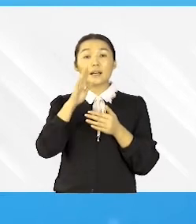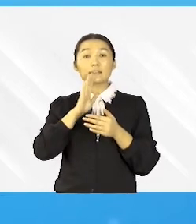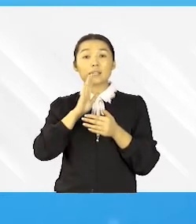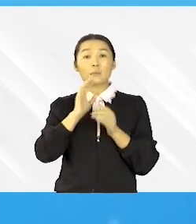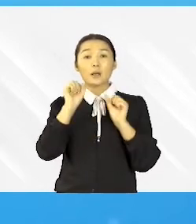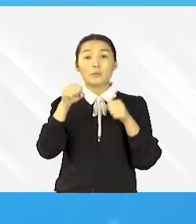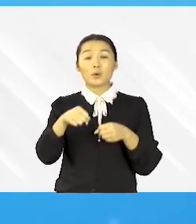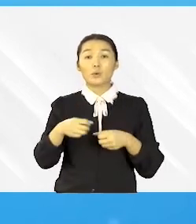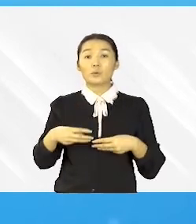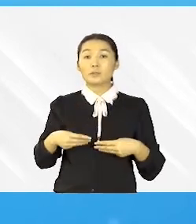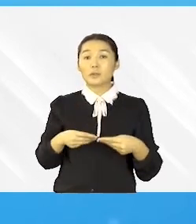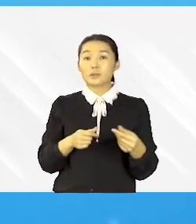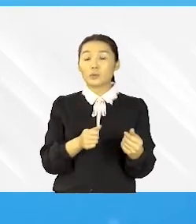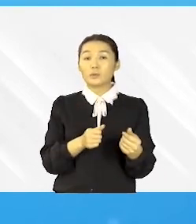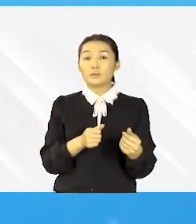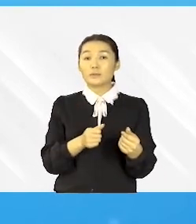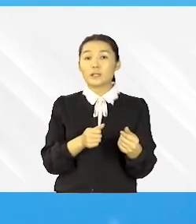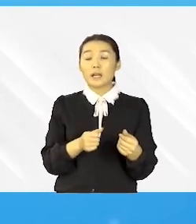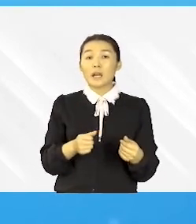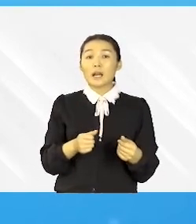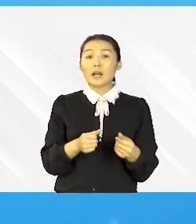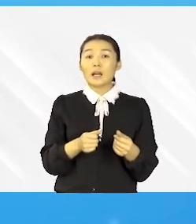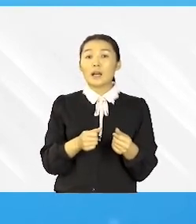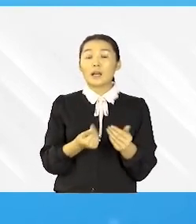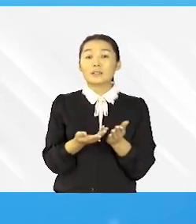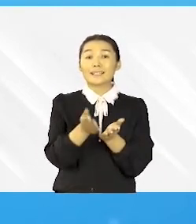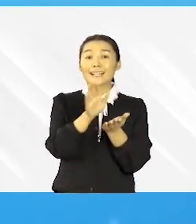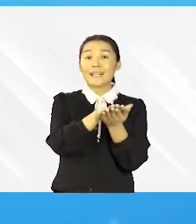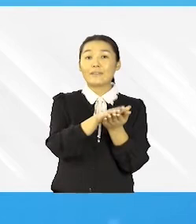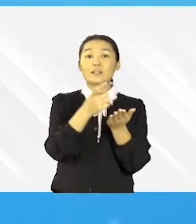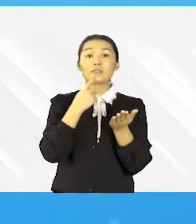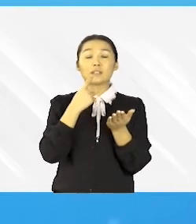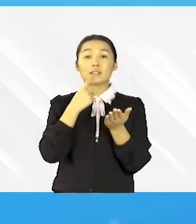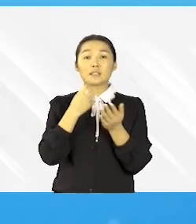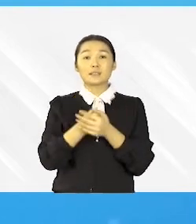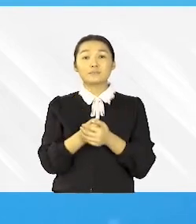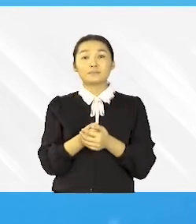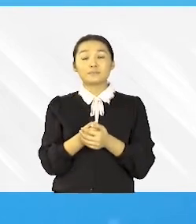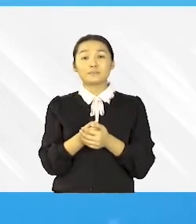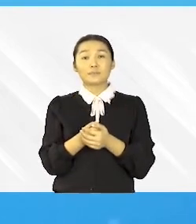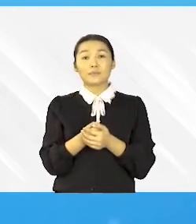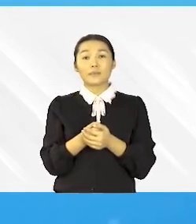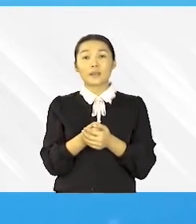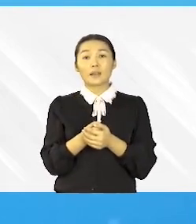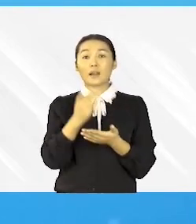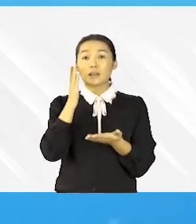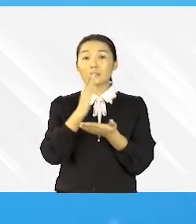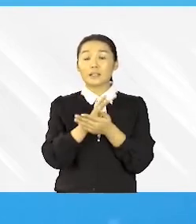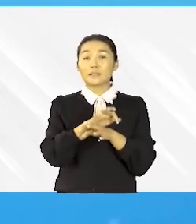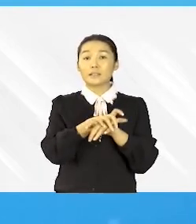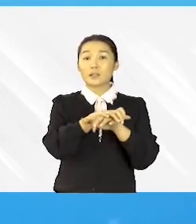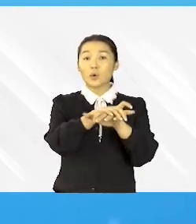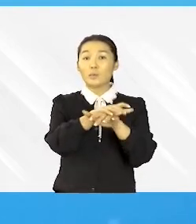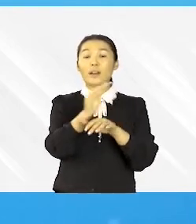могут способствовать приклеиванию, склеиванию яиц, обволакиванию слизью. Выделяют насекомые и